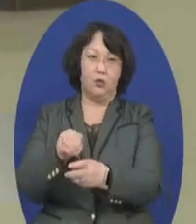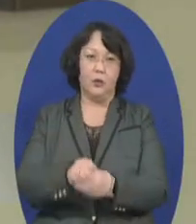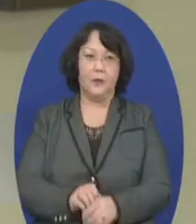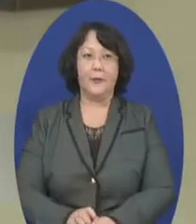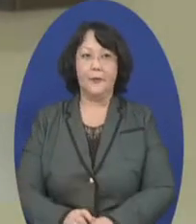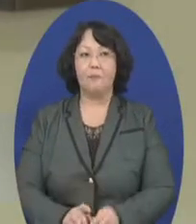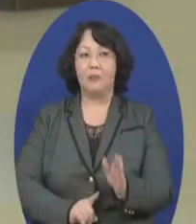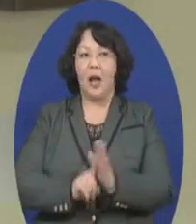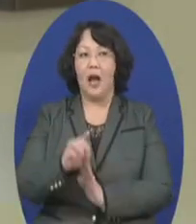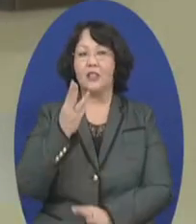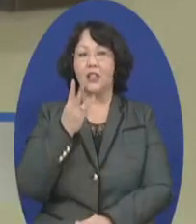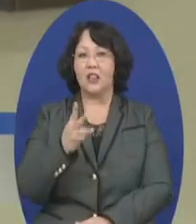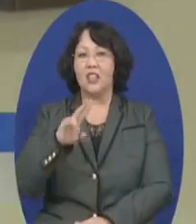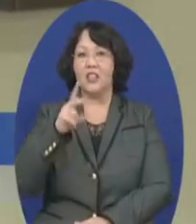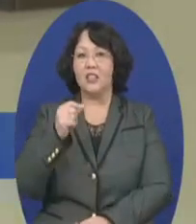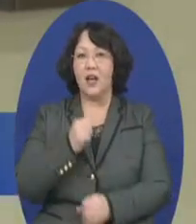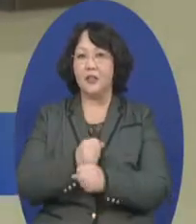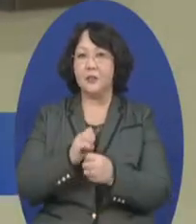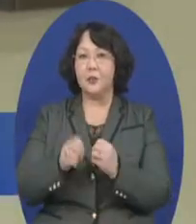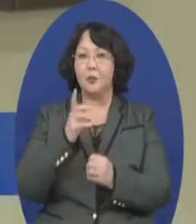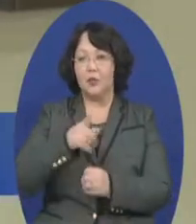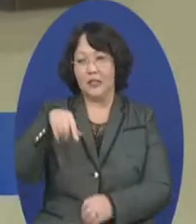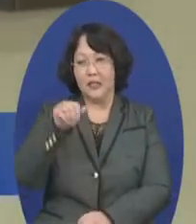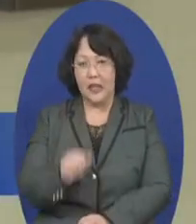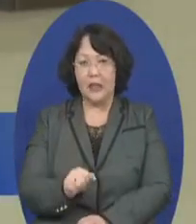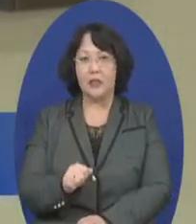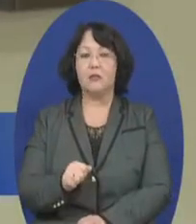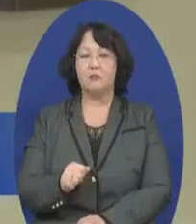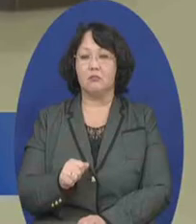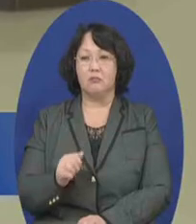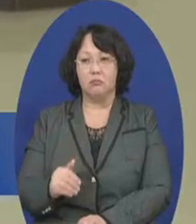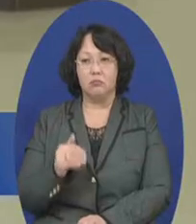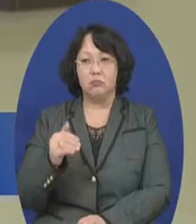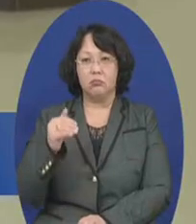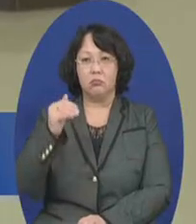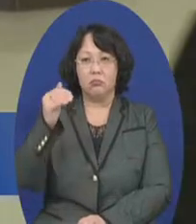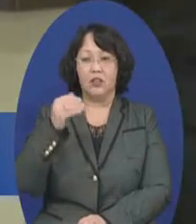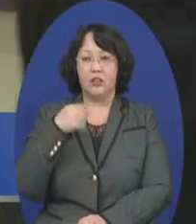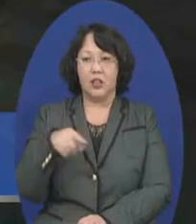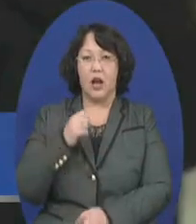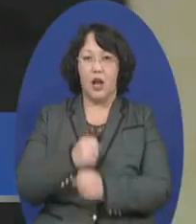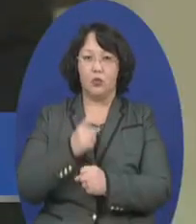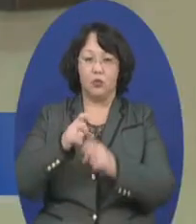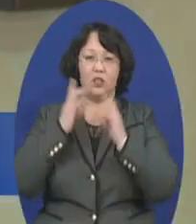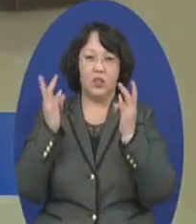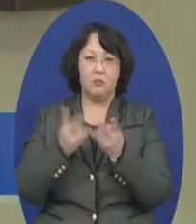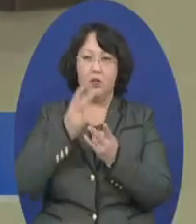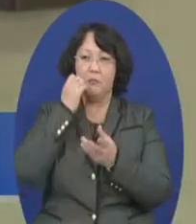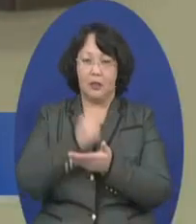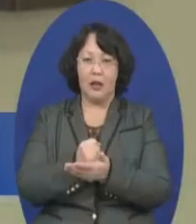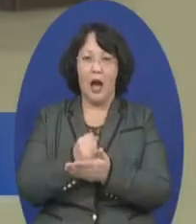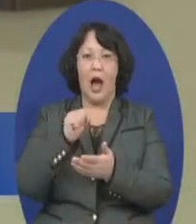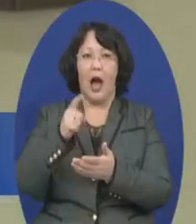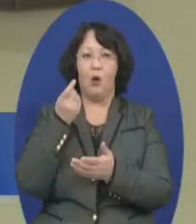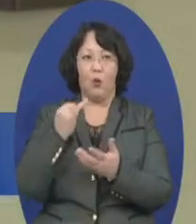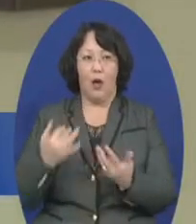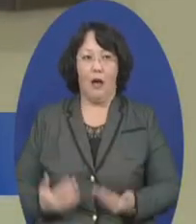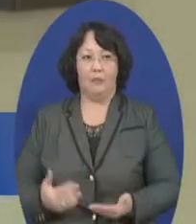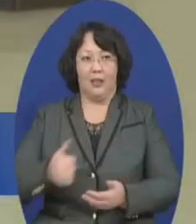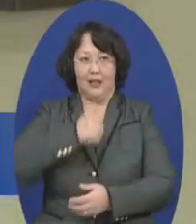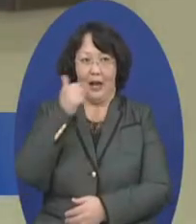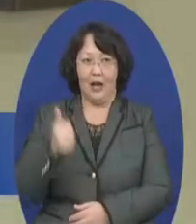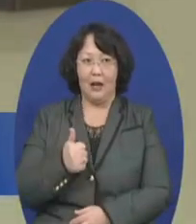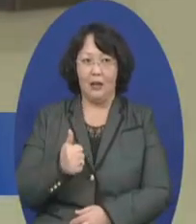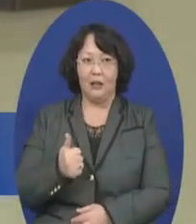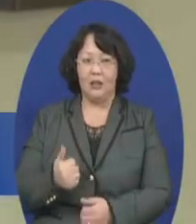шатны нэгжид ажиллаж байгаа албан хаагчийн цалин шатал, ангилал, за тухайн албан хаагчийн нийгмийн баталгаа, дээрэс нь ахуй хангамж эднэр дээр